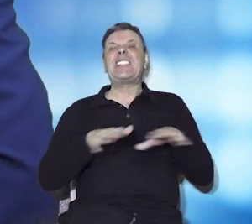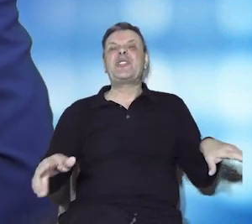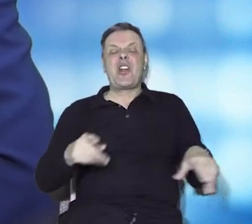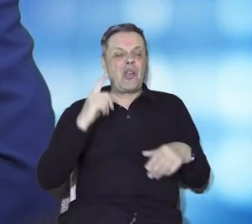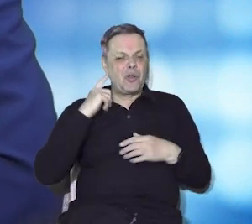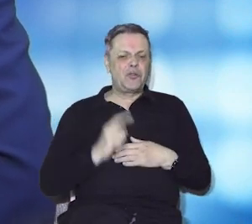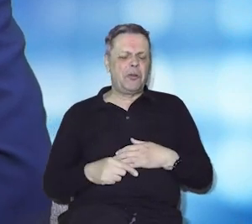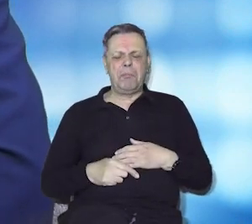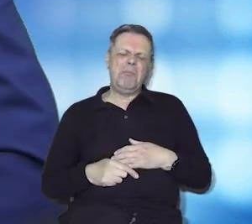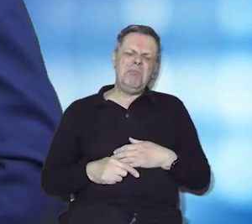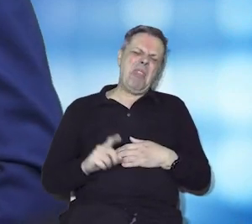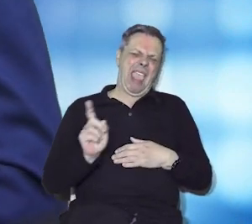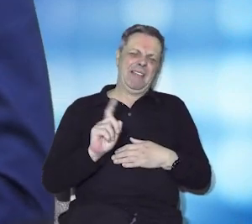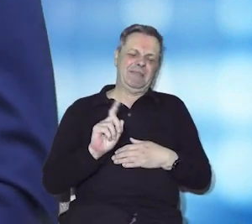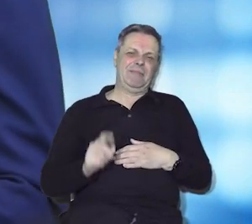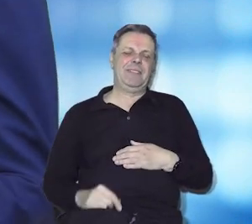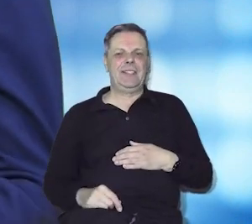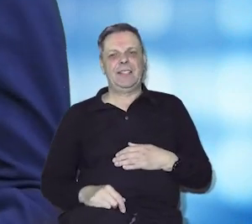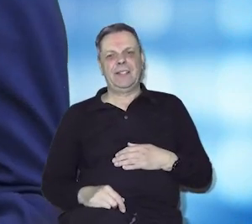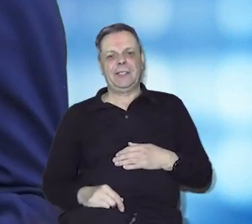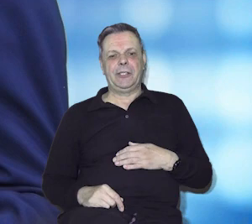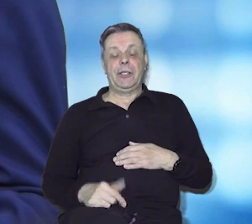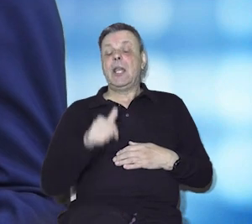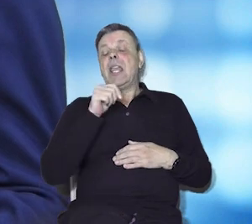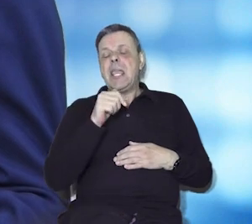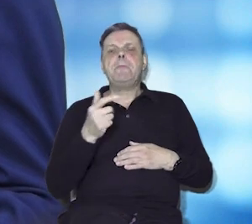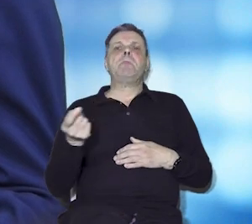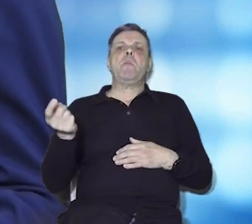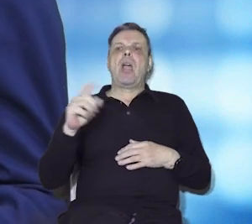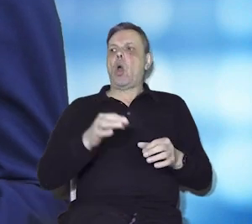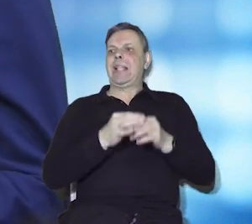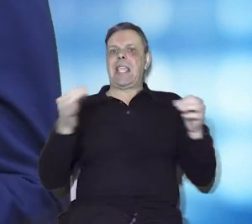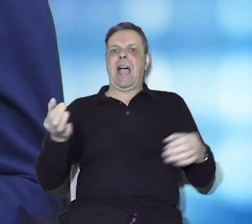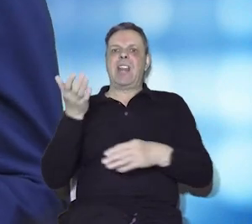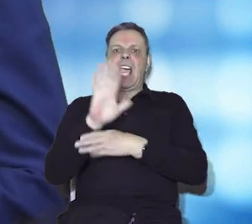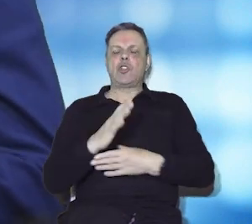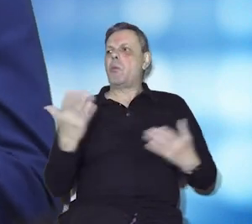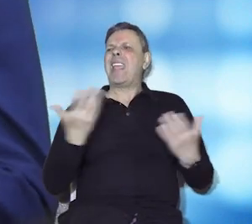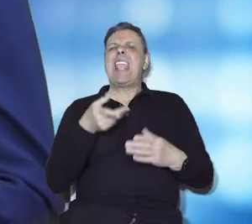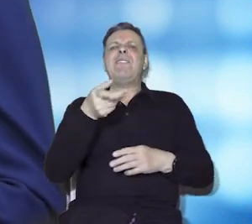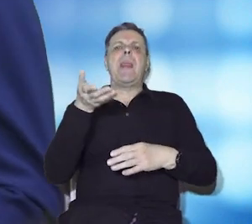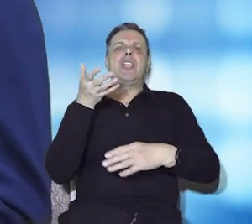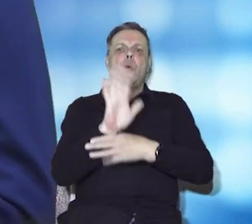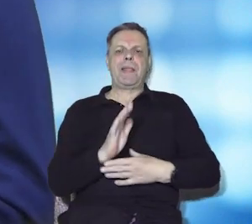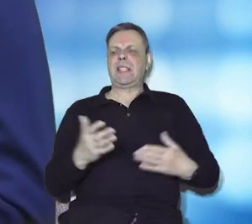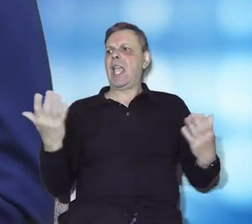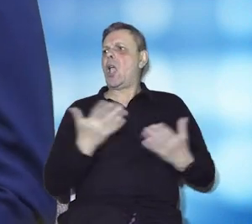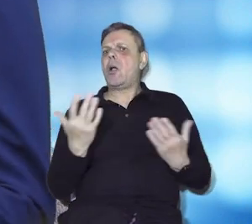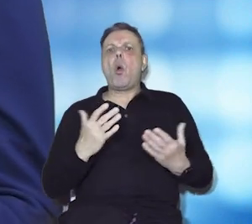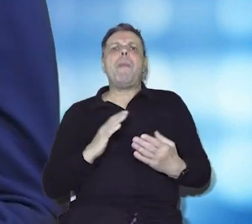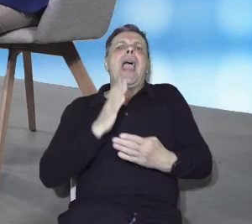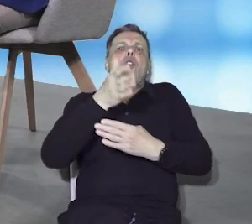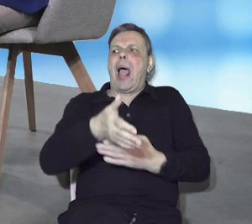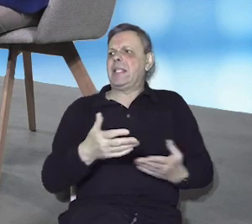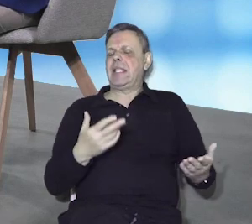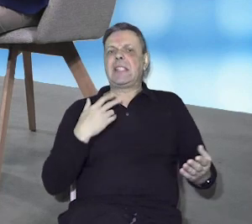Pa ne baš. Ne baš, onda je dobro. I onda tu dolaze i javni nastupi. Gdje sve nastupate, kome se sve odazivate,